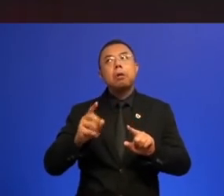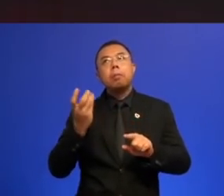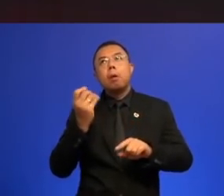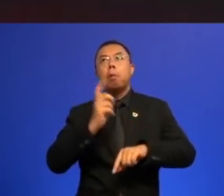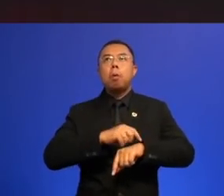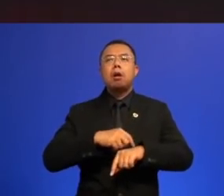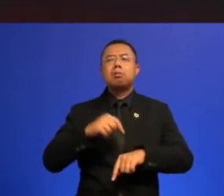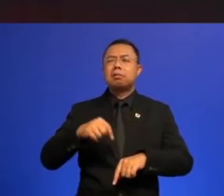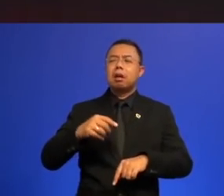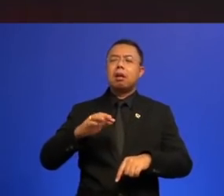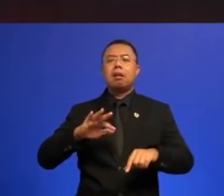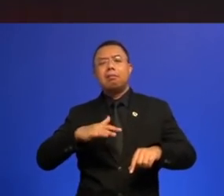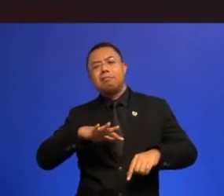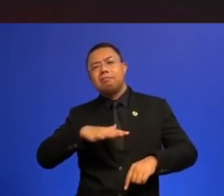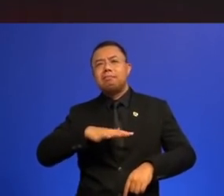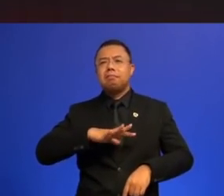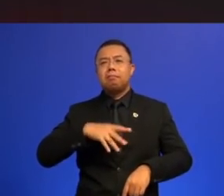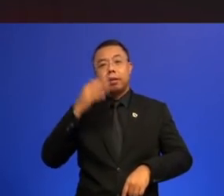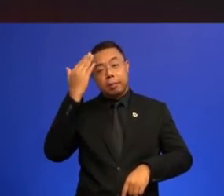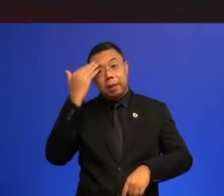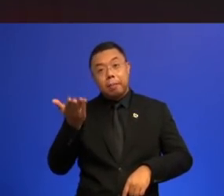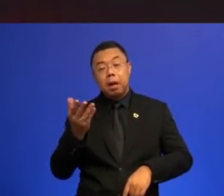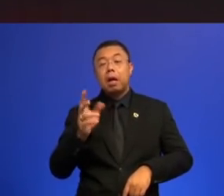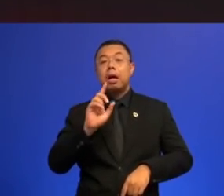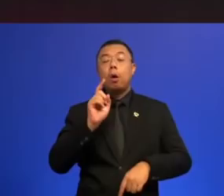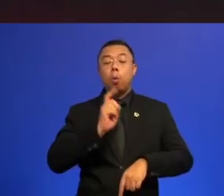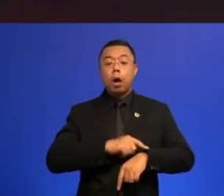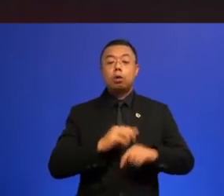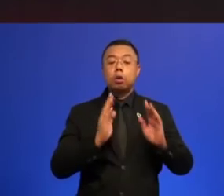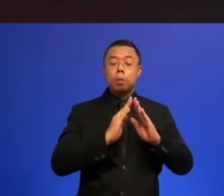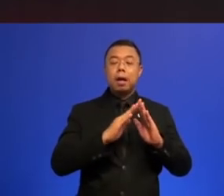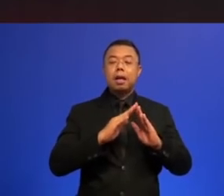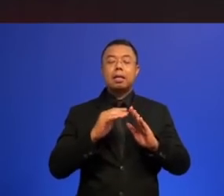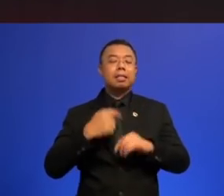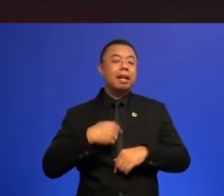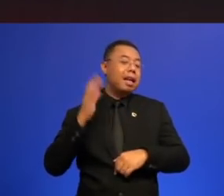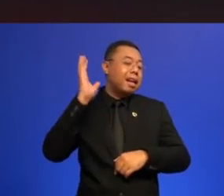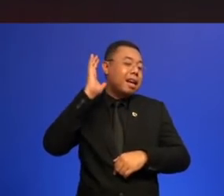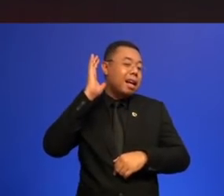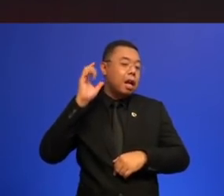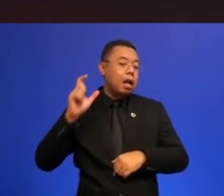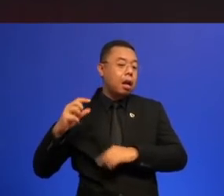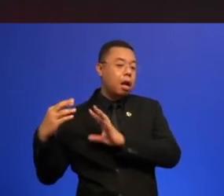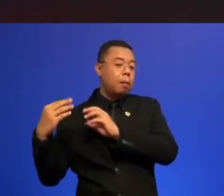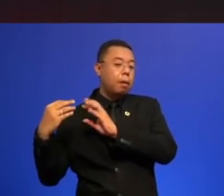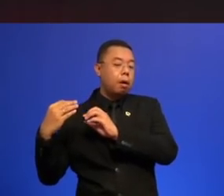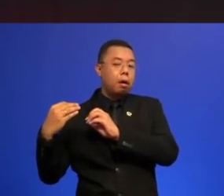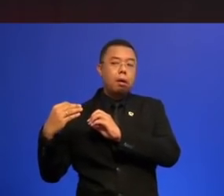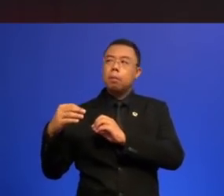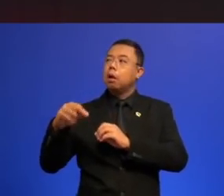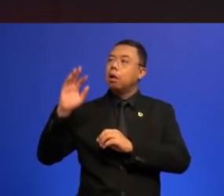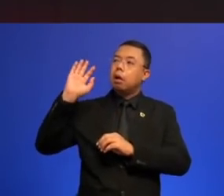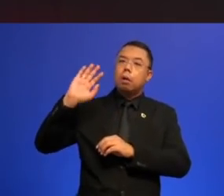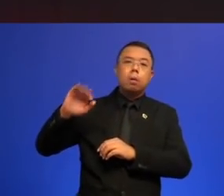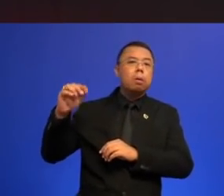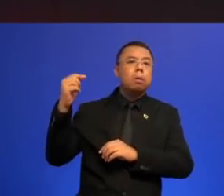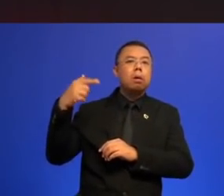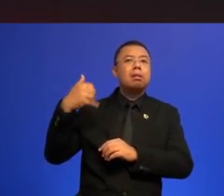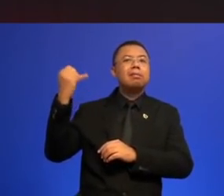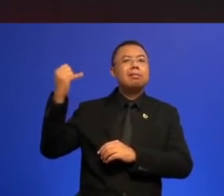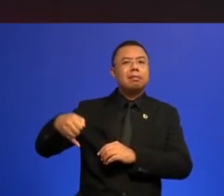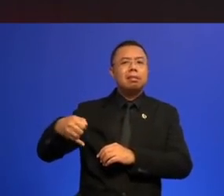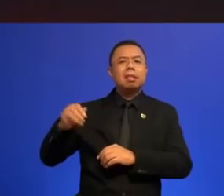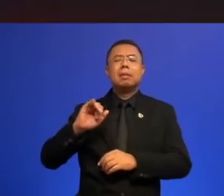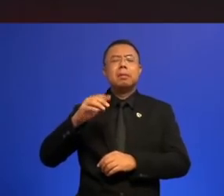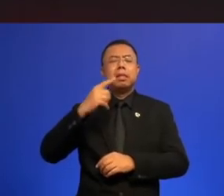ini hati saya tidak tenang karena setiap di rumah saya selalu mendengar percakapan atau hal-hal yang tidak patut untuk didengar. Saya